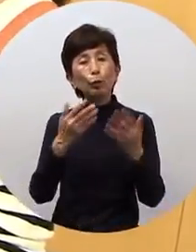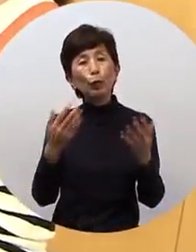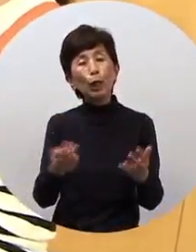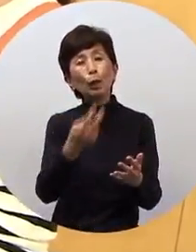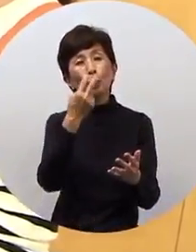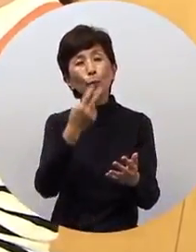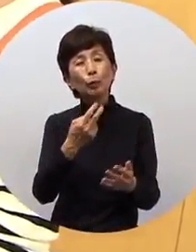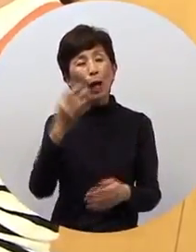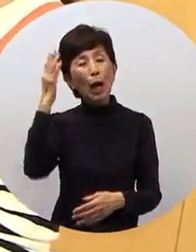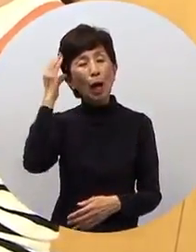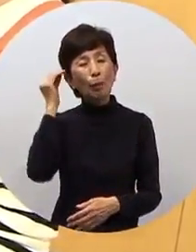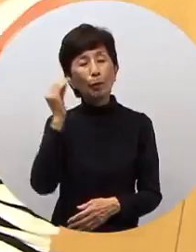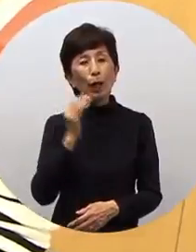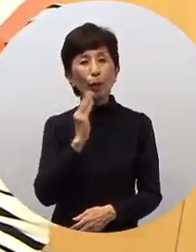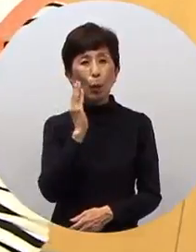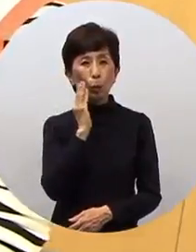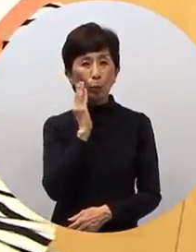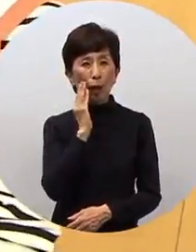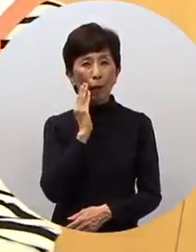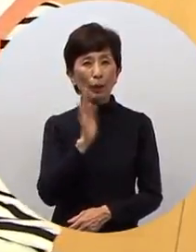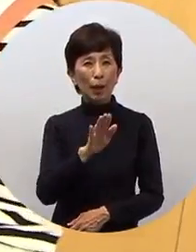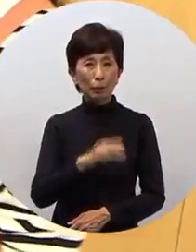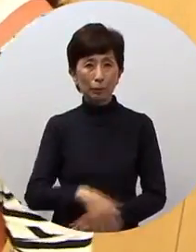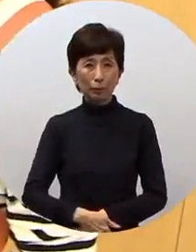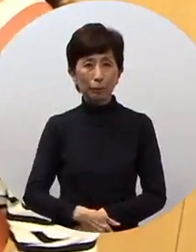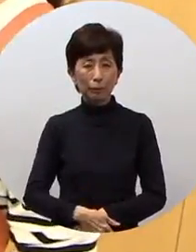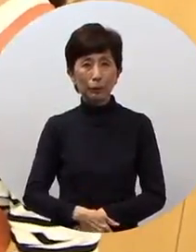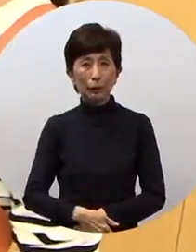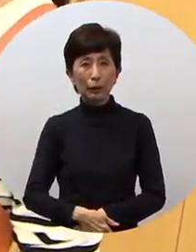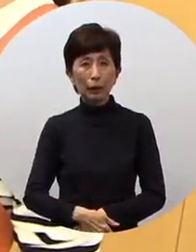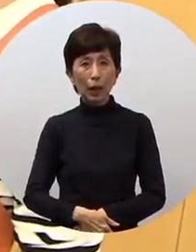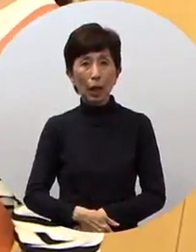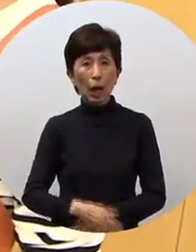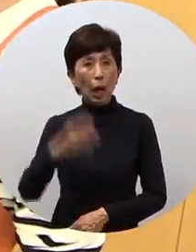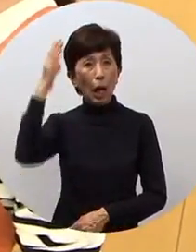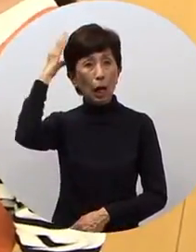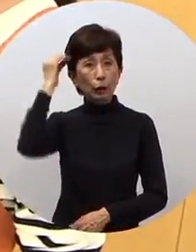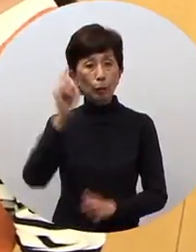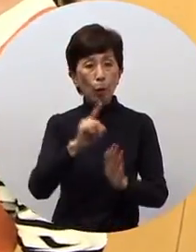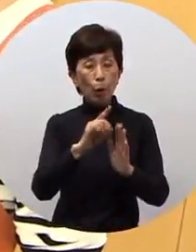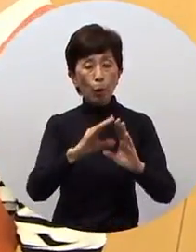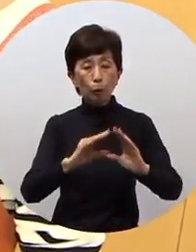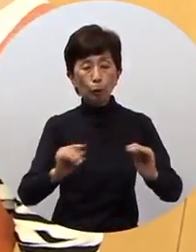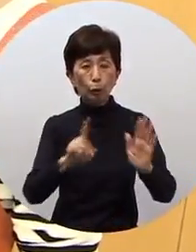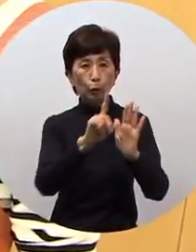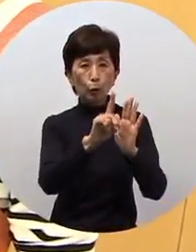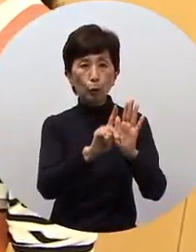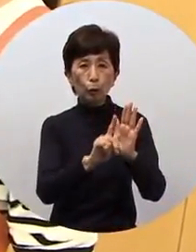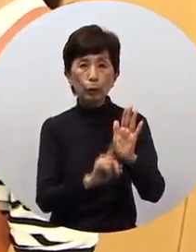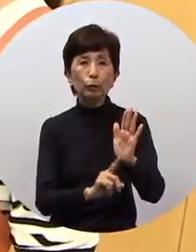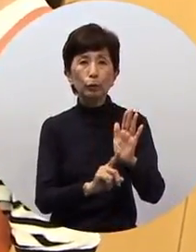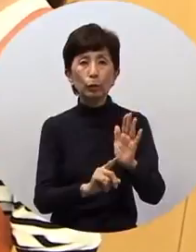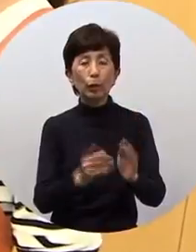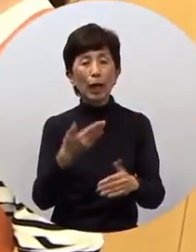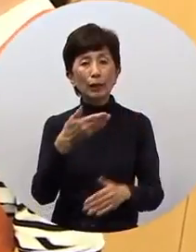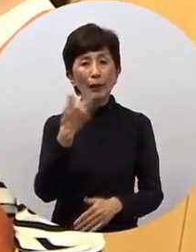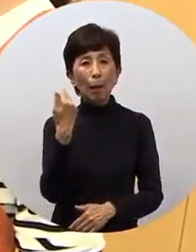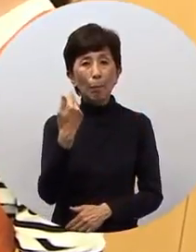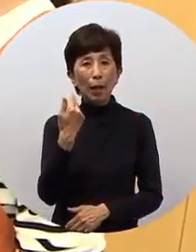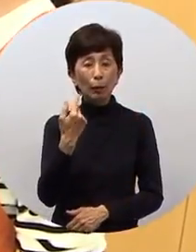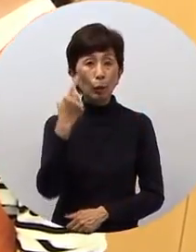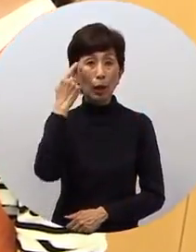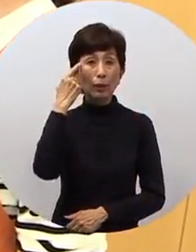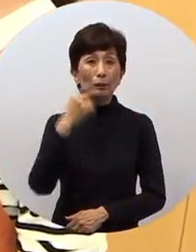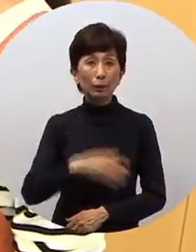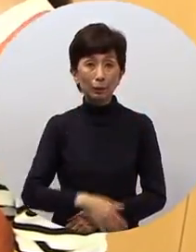と油の旨味をもたらしてます。それであと脂肪の融点が低くて、はい、さっぱりと感じられ